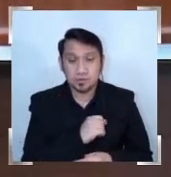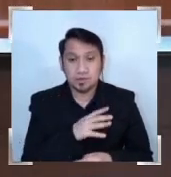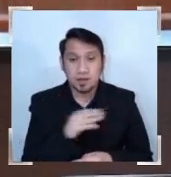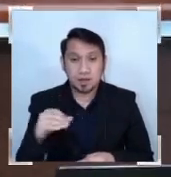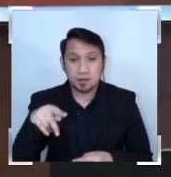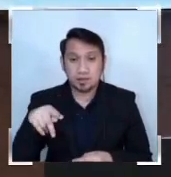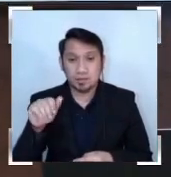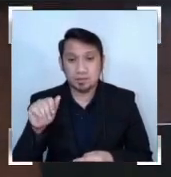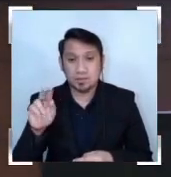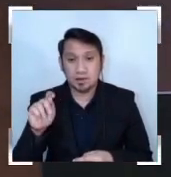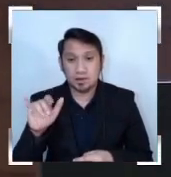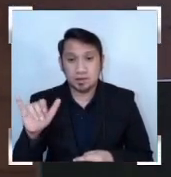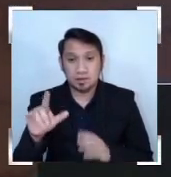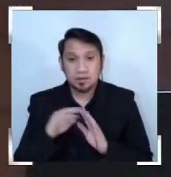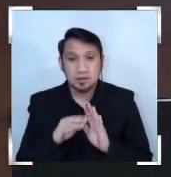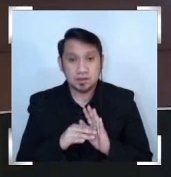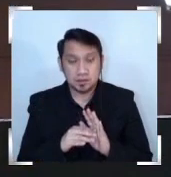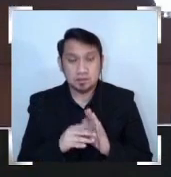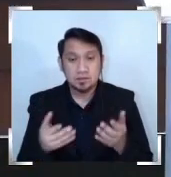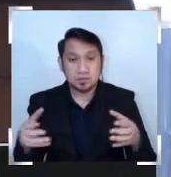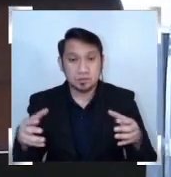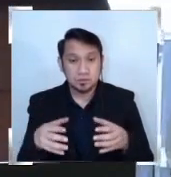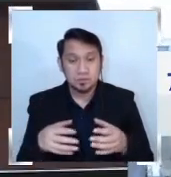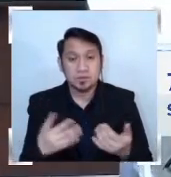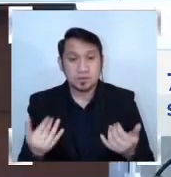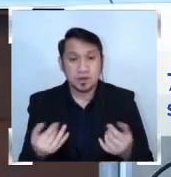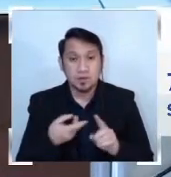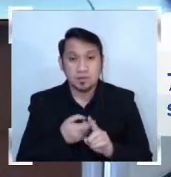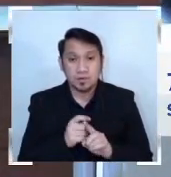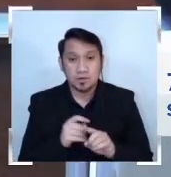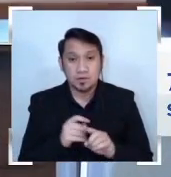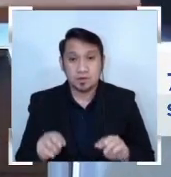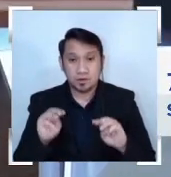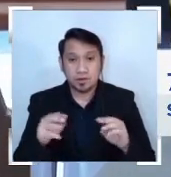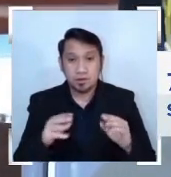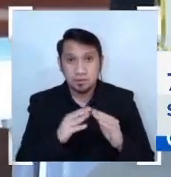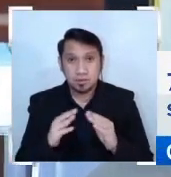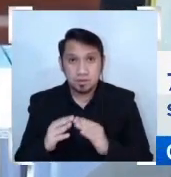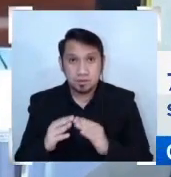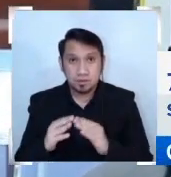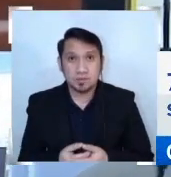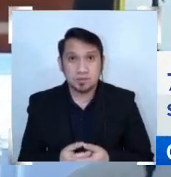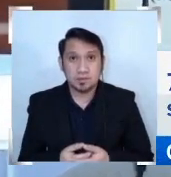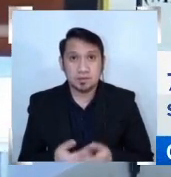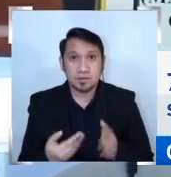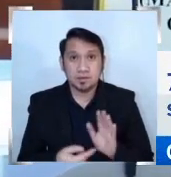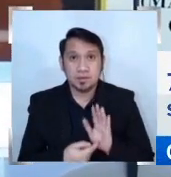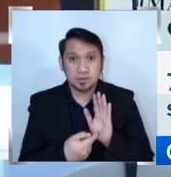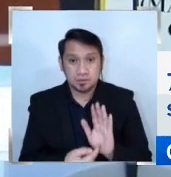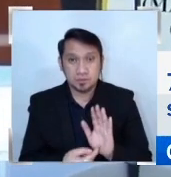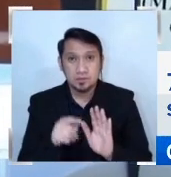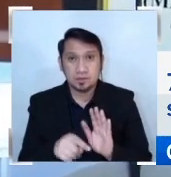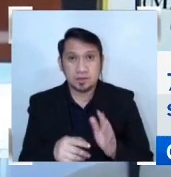dumating na physical copy dito sa PICC ay yung nanggaling sa Malabon City. Inilatag ito sa harap ng mga political parties